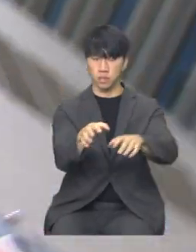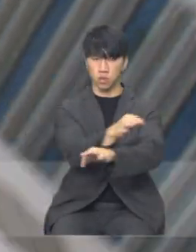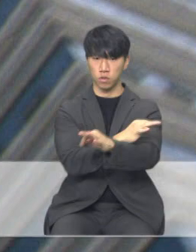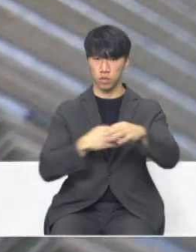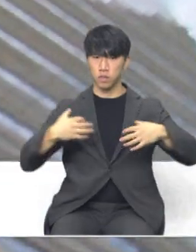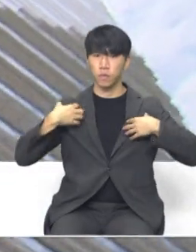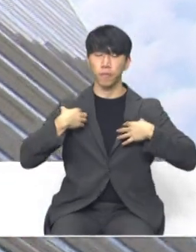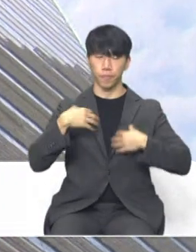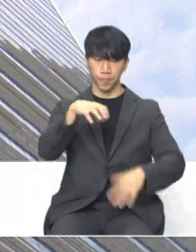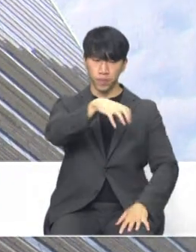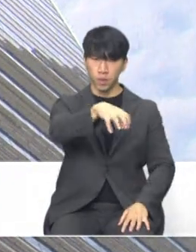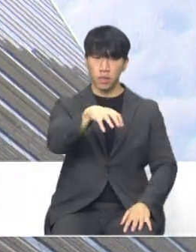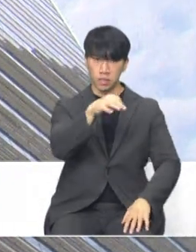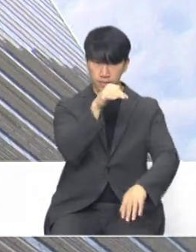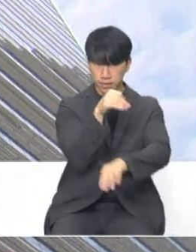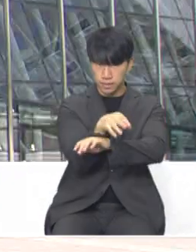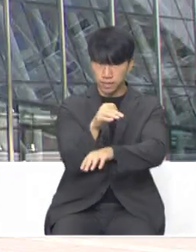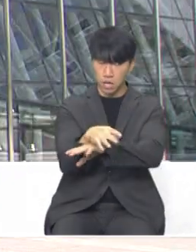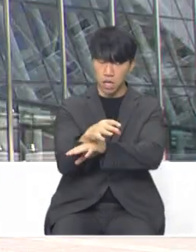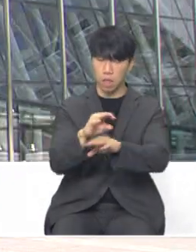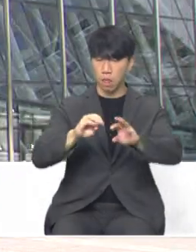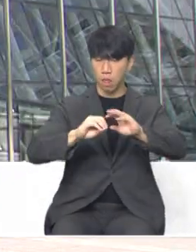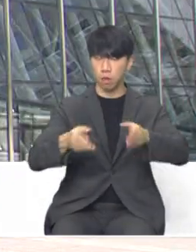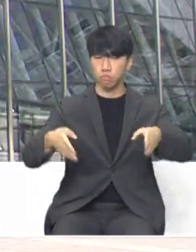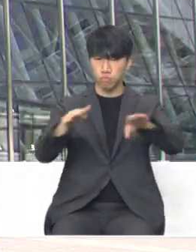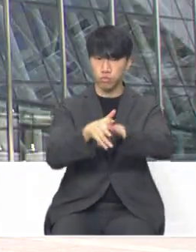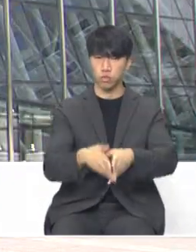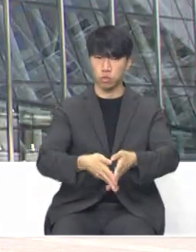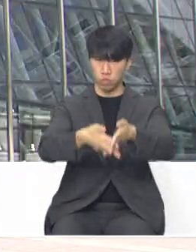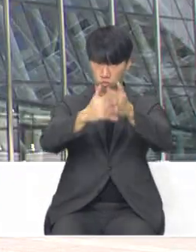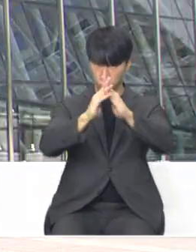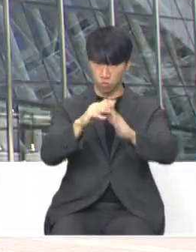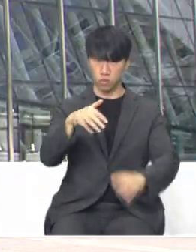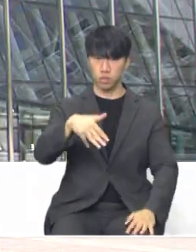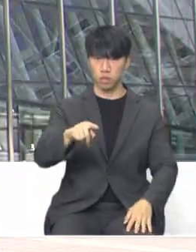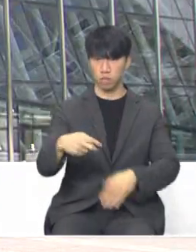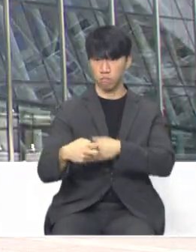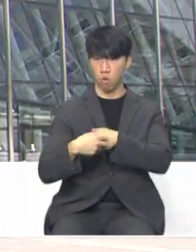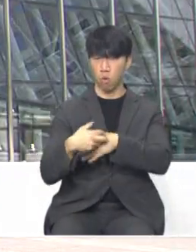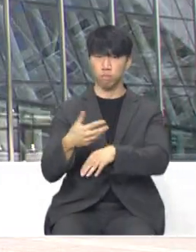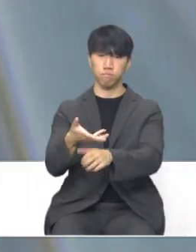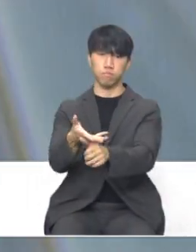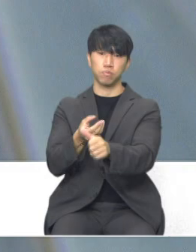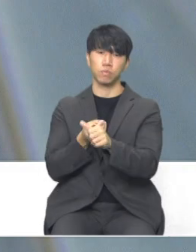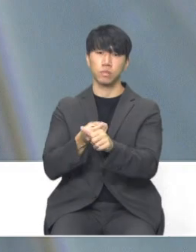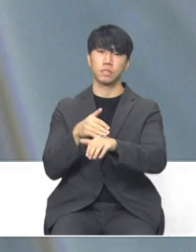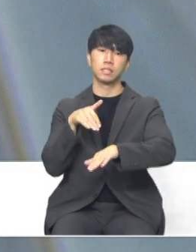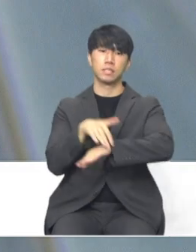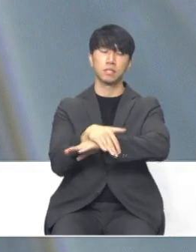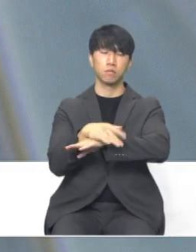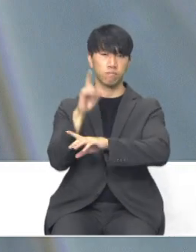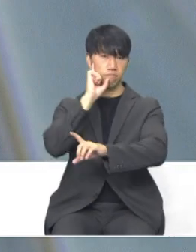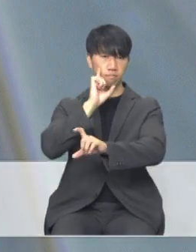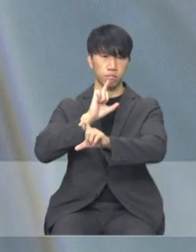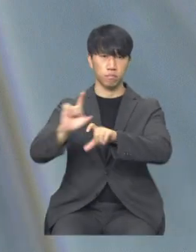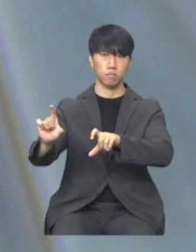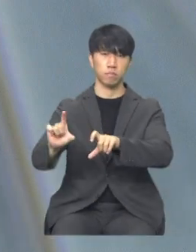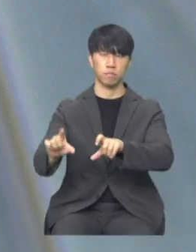인천경제청은 부지를 매입해 건물을 짓고 차병원의 병원 건물을 임대하는 방안을 검토하고 있습니다.